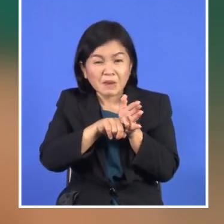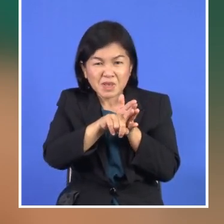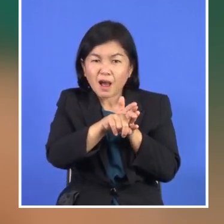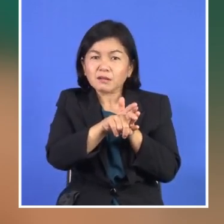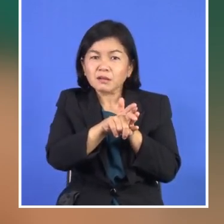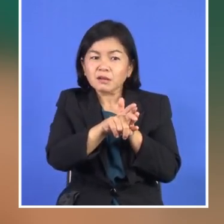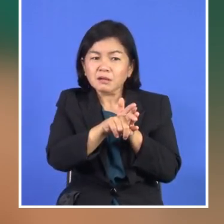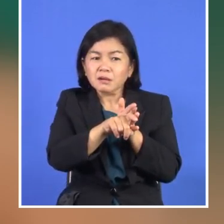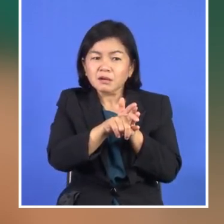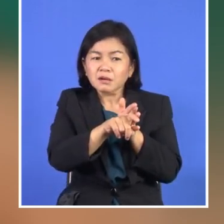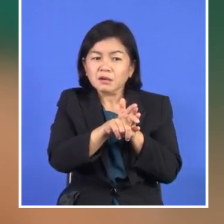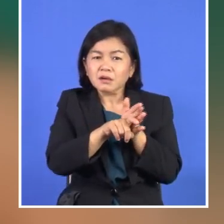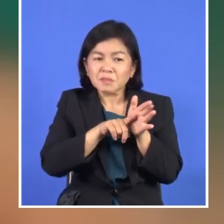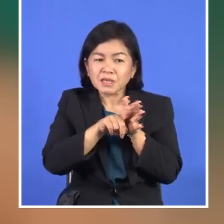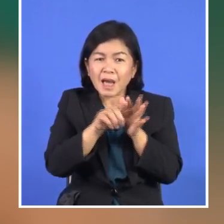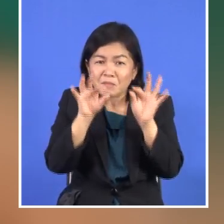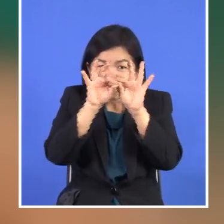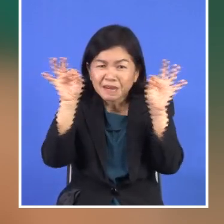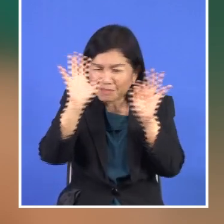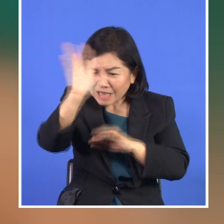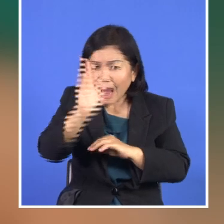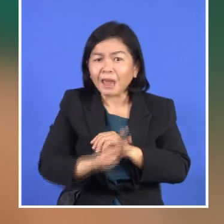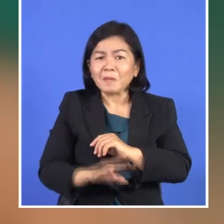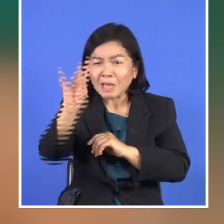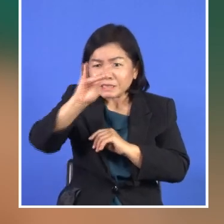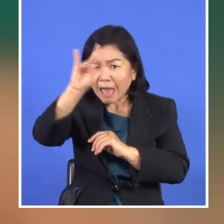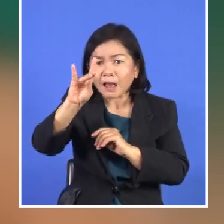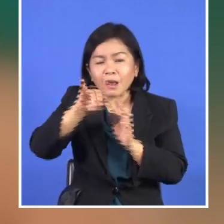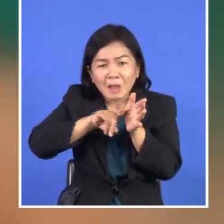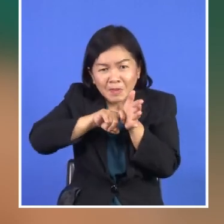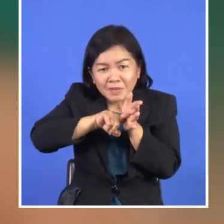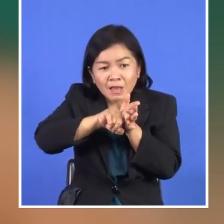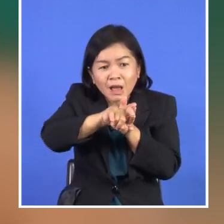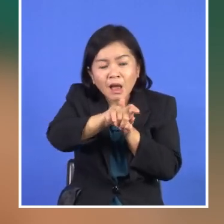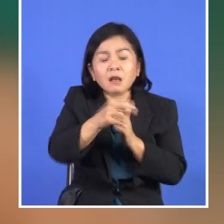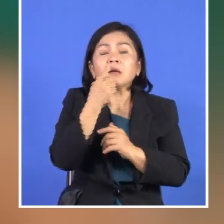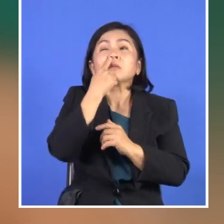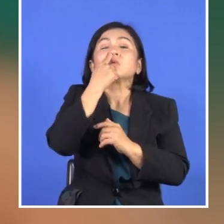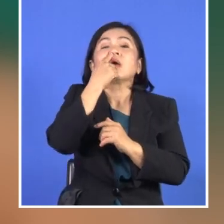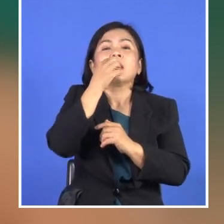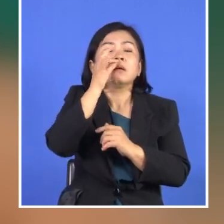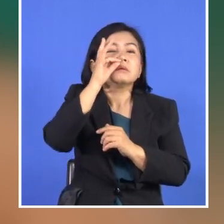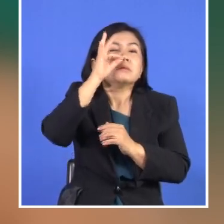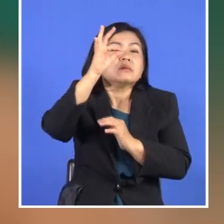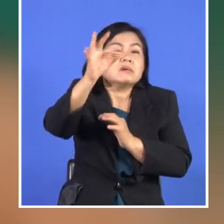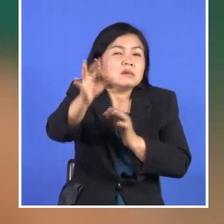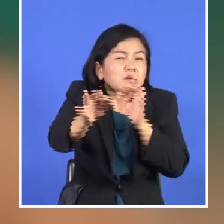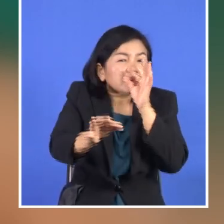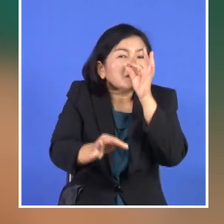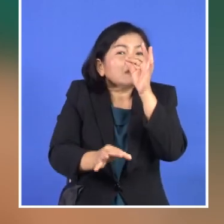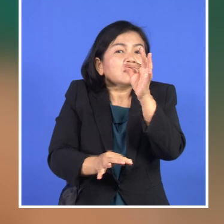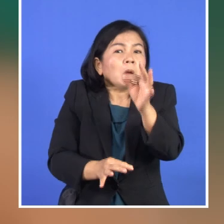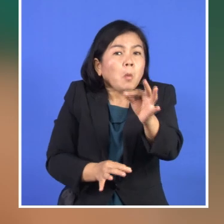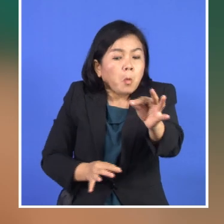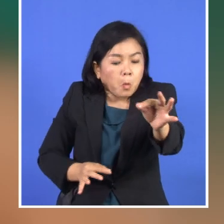หมือนเส้นสปาเกตตี้เส้นพาสต้าอะไรอย่าง ใช ่แล้วจะหายใจได้ยังไงเนี่ย อุ้ยแล้วยังไม่สุดสาย ยาวยาวยาว ยาวม